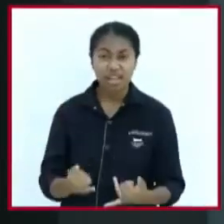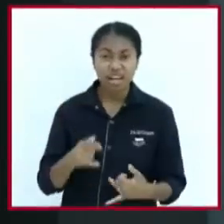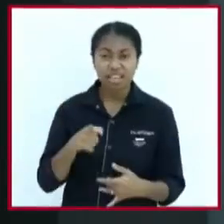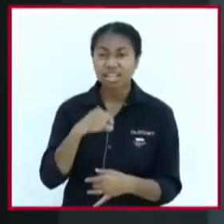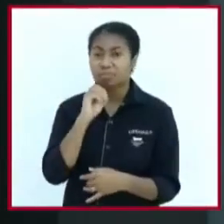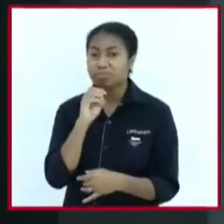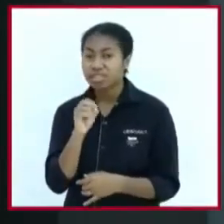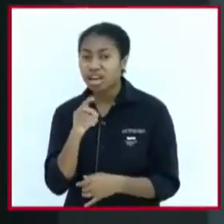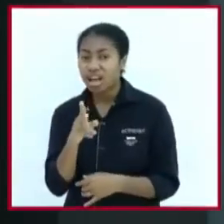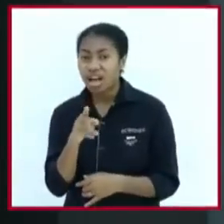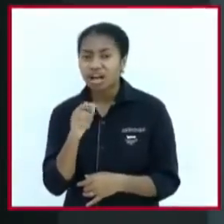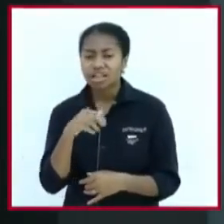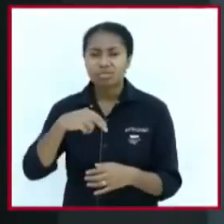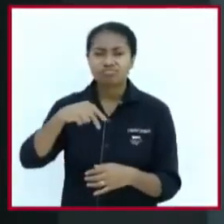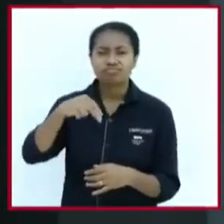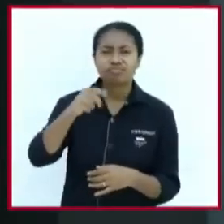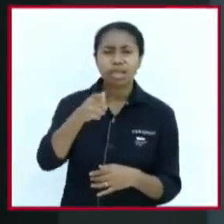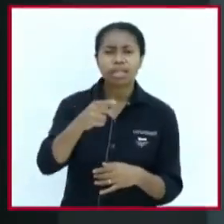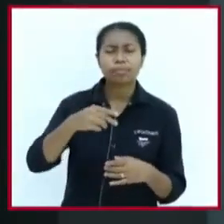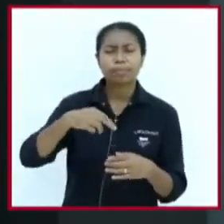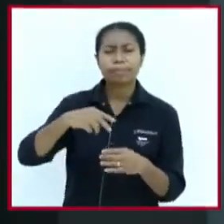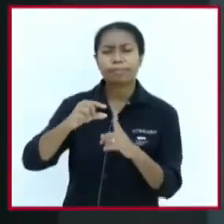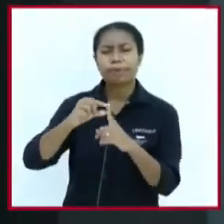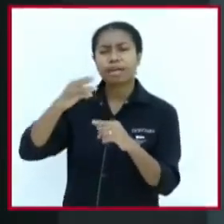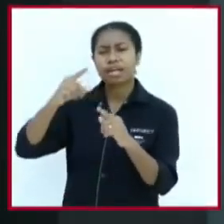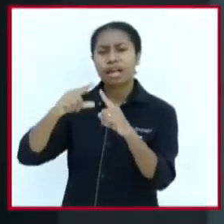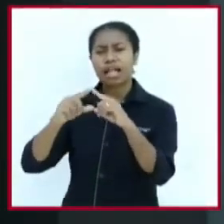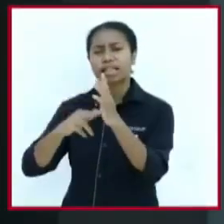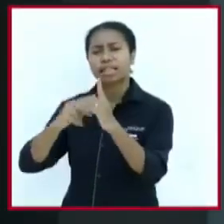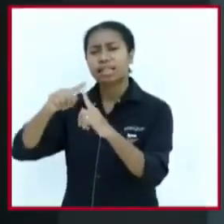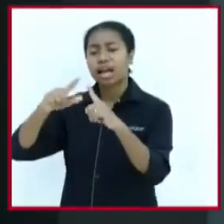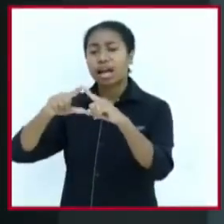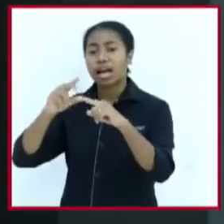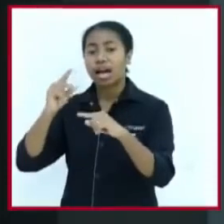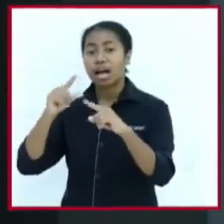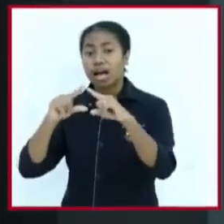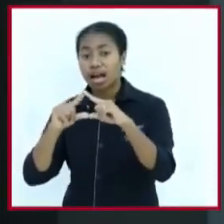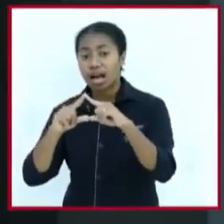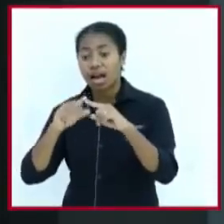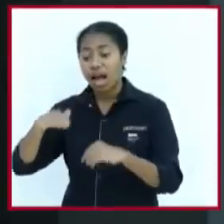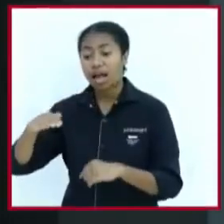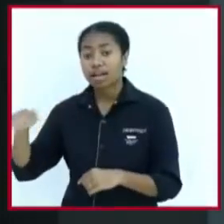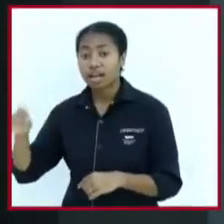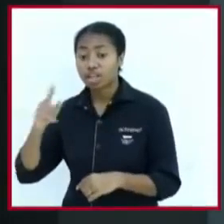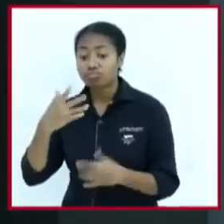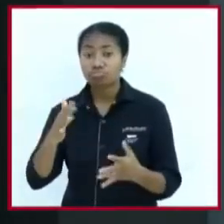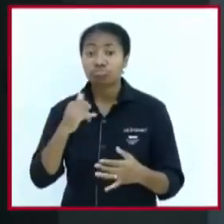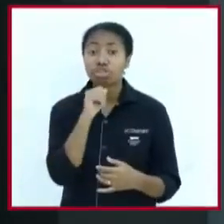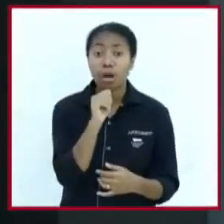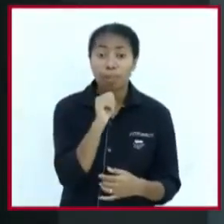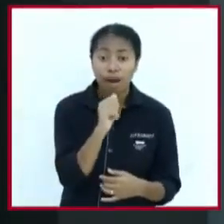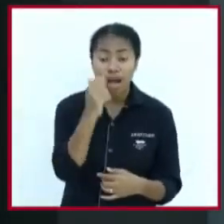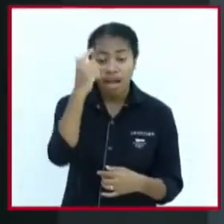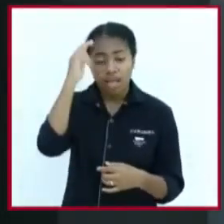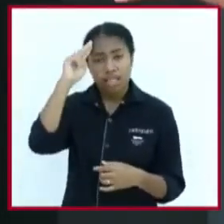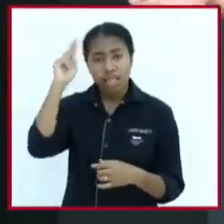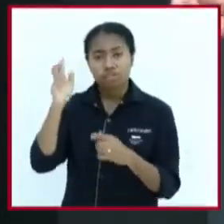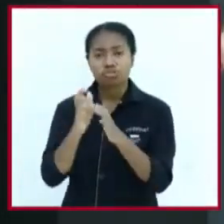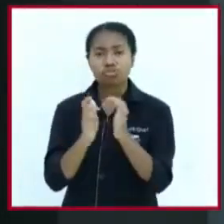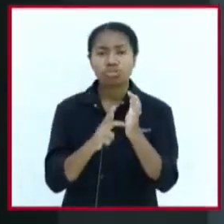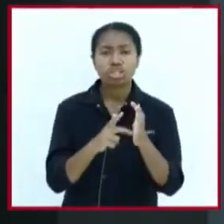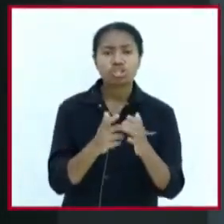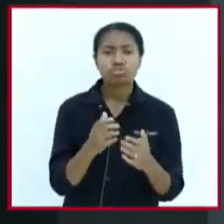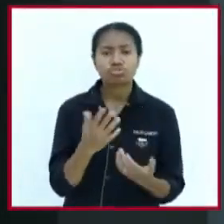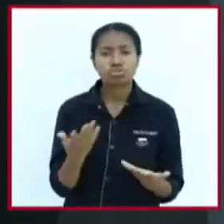bicara dengan pangkat anaknya yaitu Yesus Kristus yang dipercaya oleh orang Kristen kalau begitu lebih hebat pada